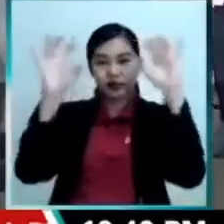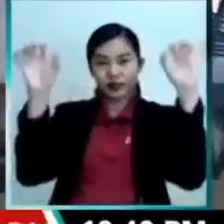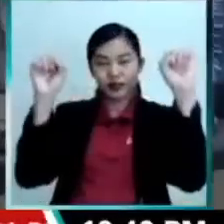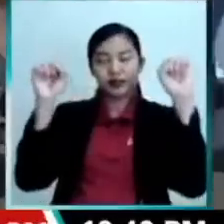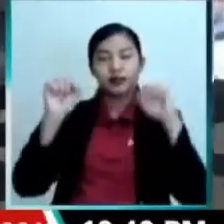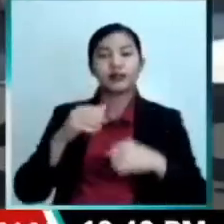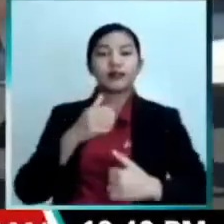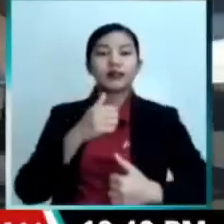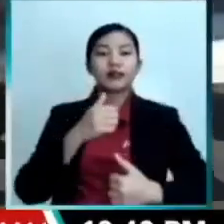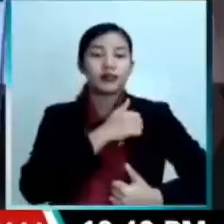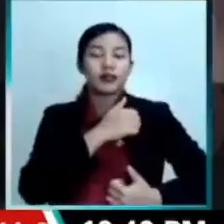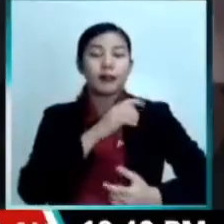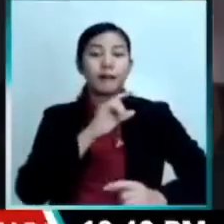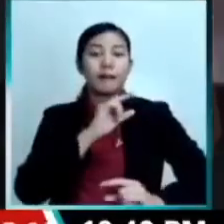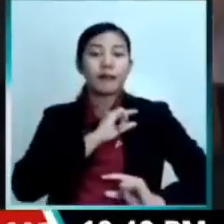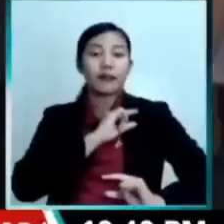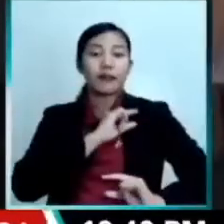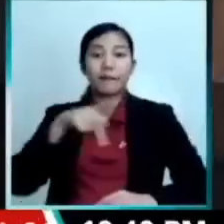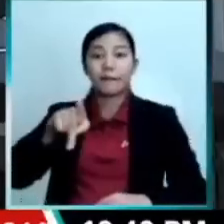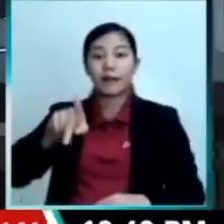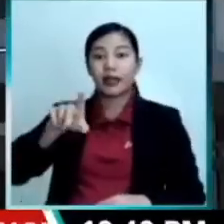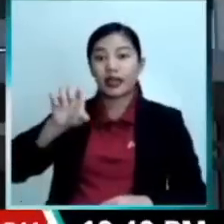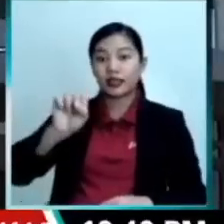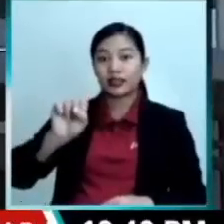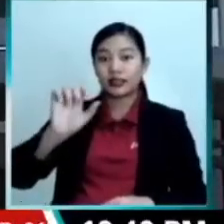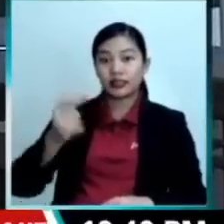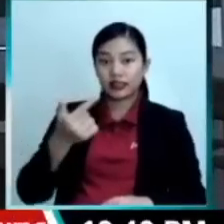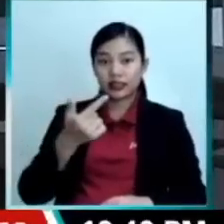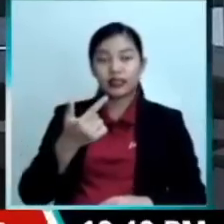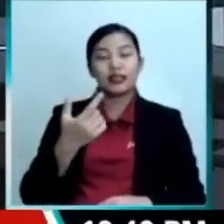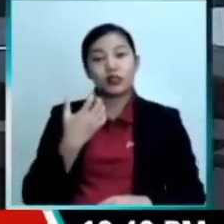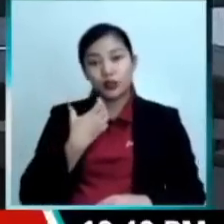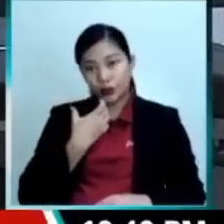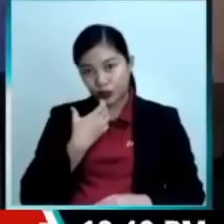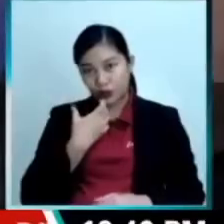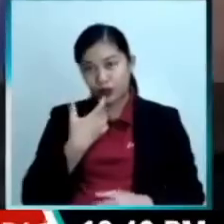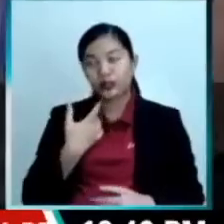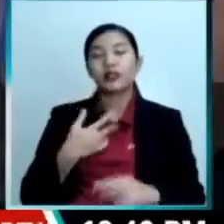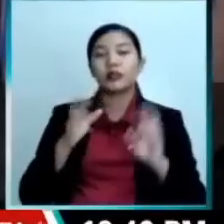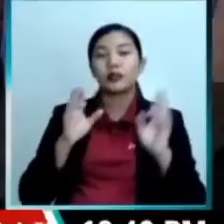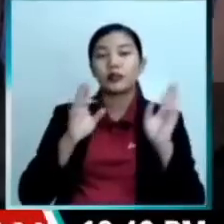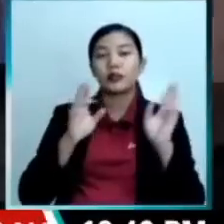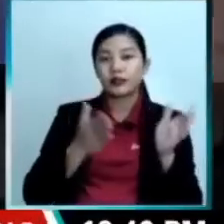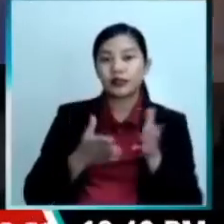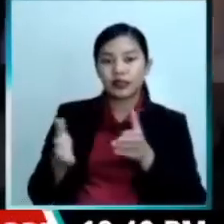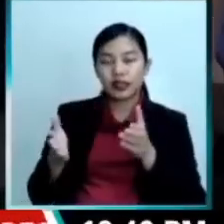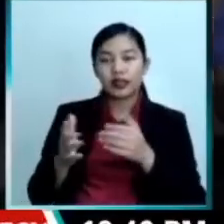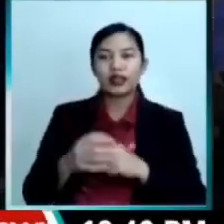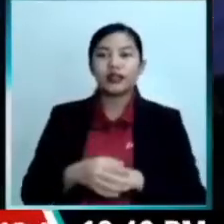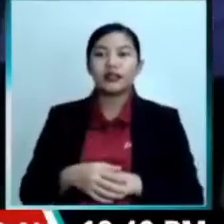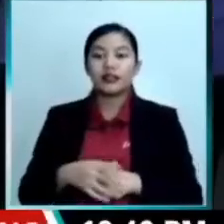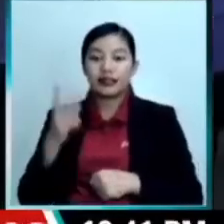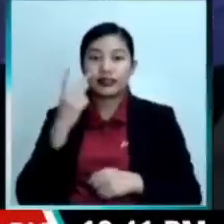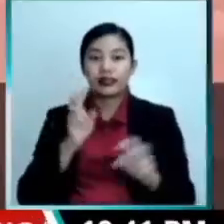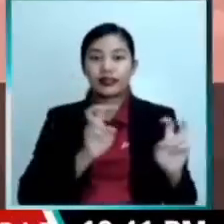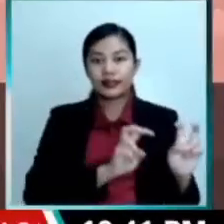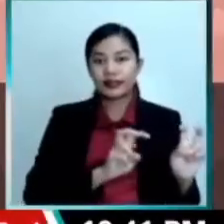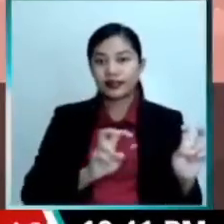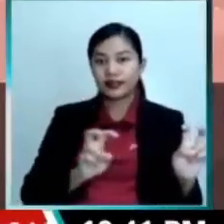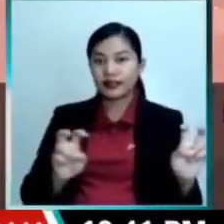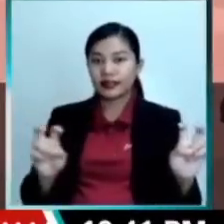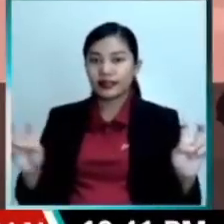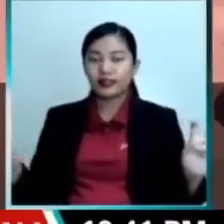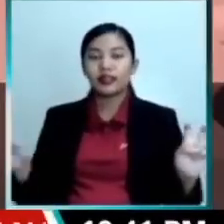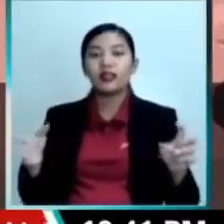ng kampo ng President-elect ang mga paghahanda. Ininspeksyon ang itinayong bleachers, tinukoy kung saan ilalatag ang red carpet.